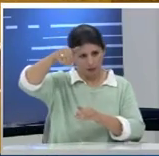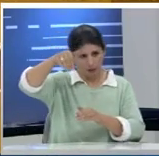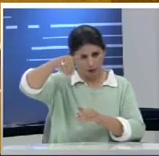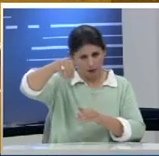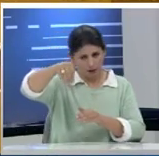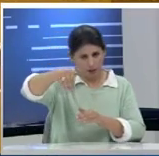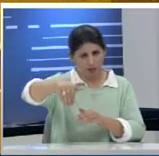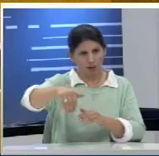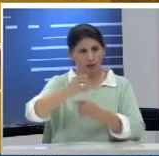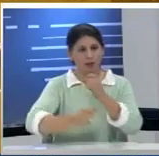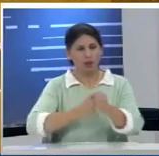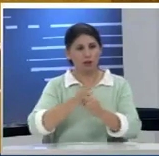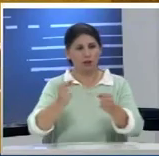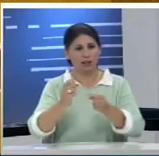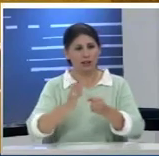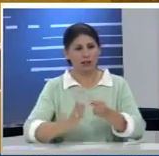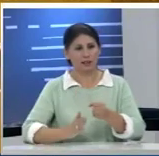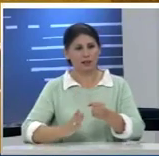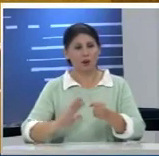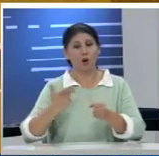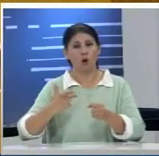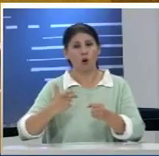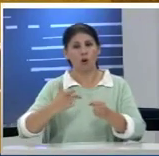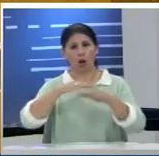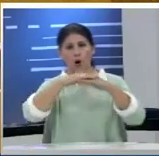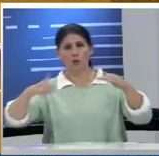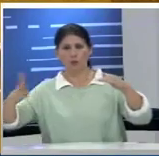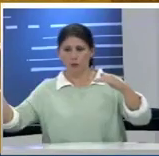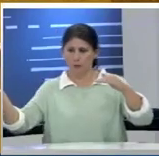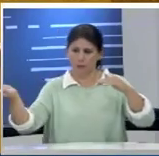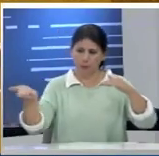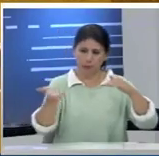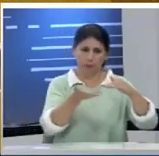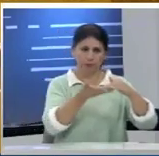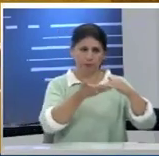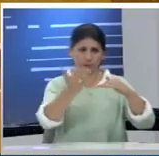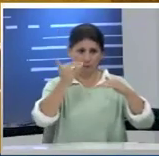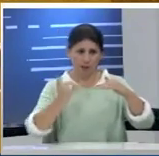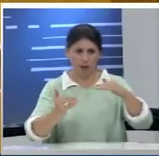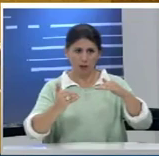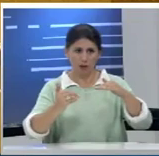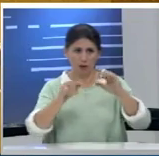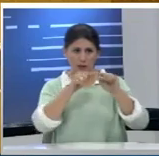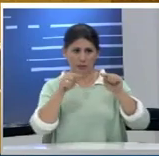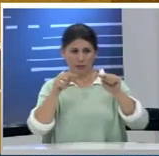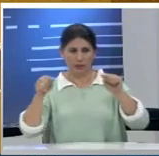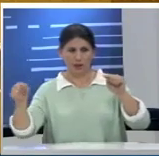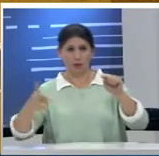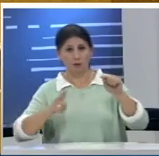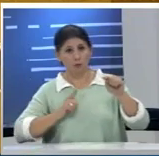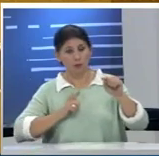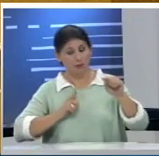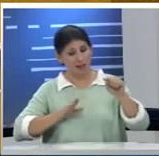μετά κατεβαίνει τα χρόνια της κρίσης, όταν μπήκε το οριζόντιο Λεπίδη. Η από κάτω γραμμή διακεκομένη είναι η